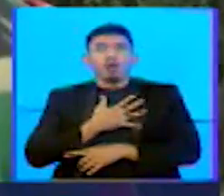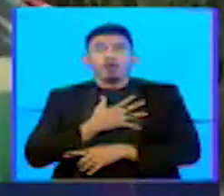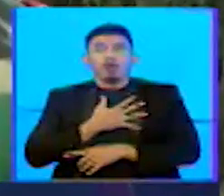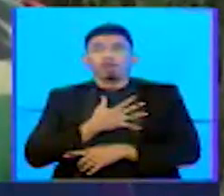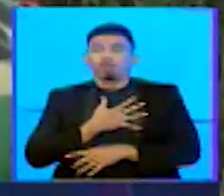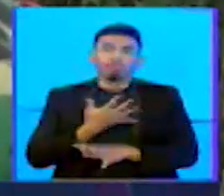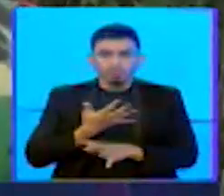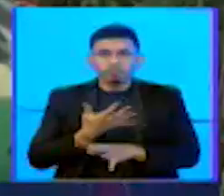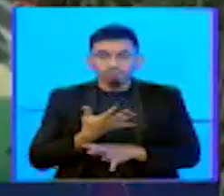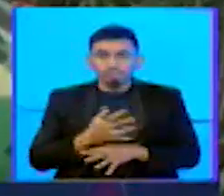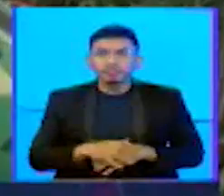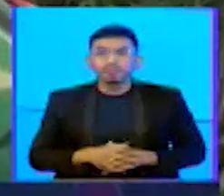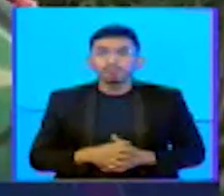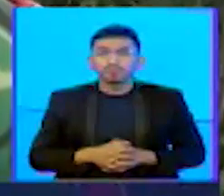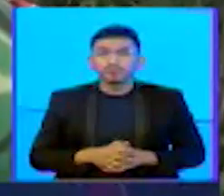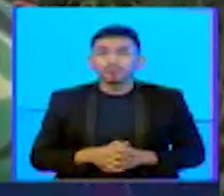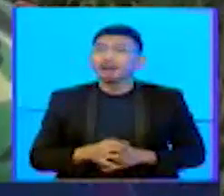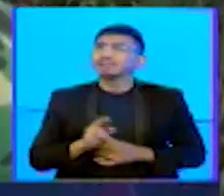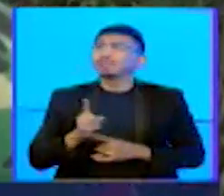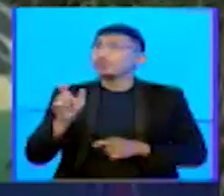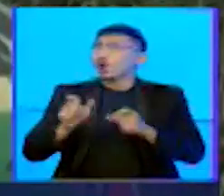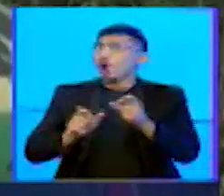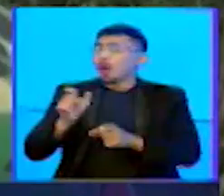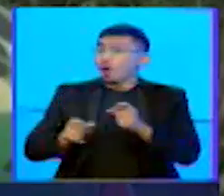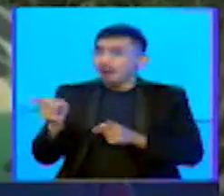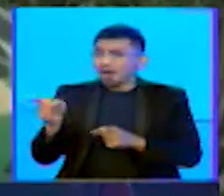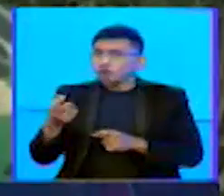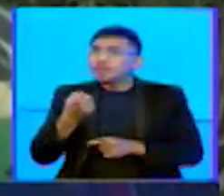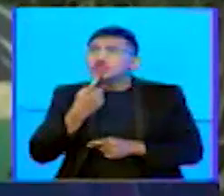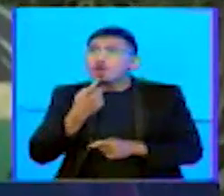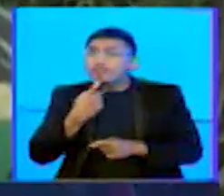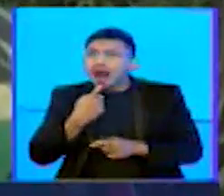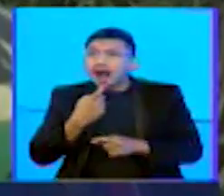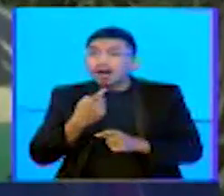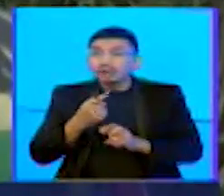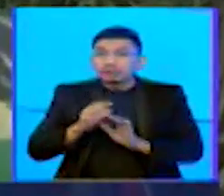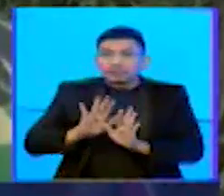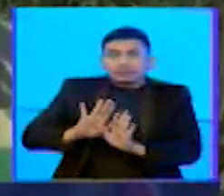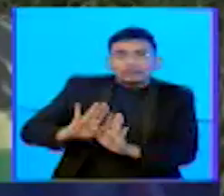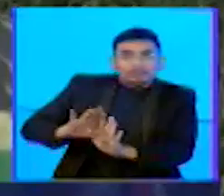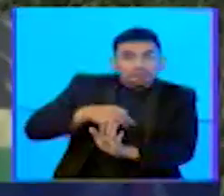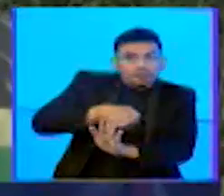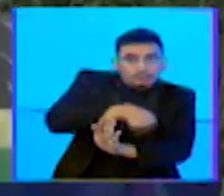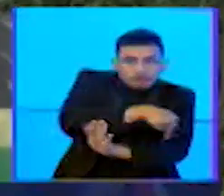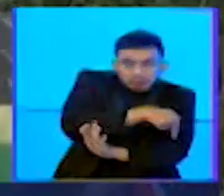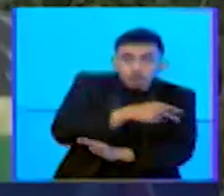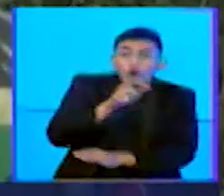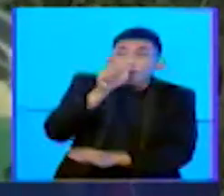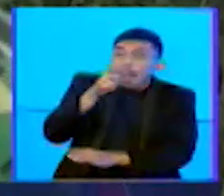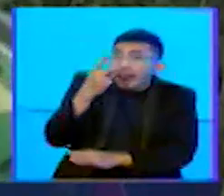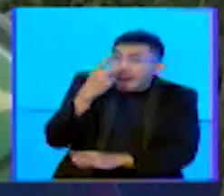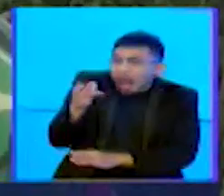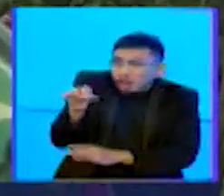Terus begitu mereka agak menyingkir, salah satu dari pekerja melihat